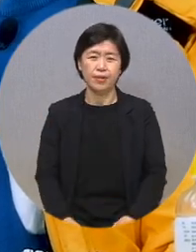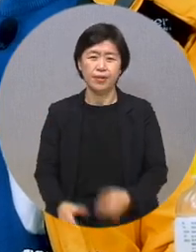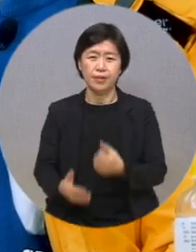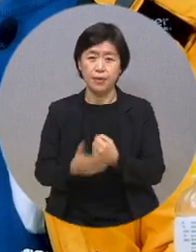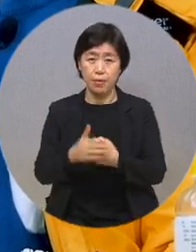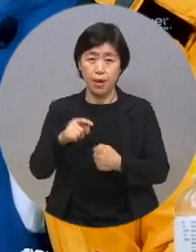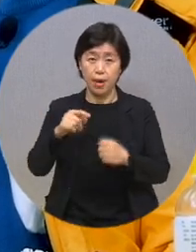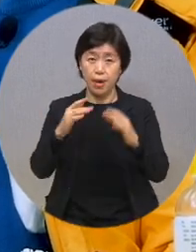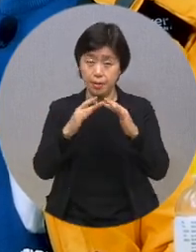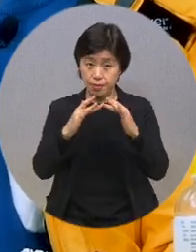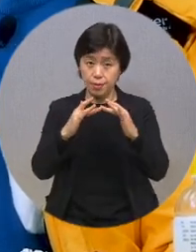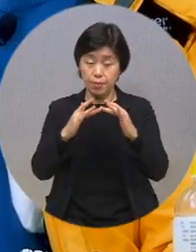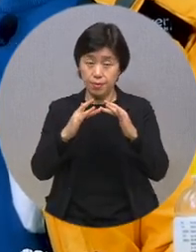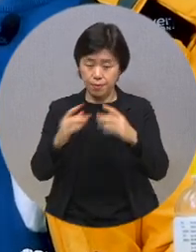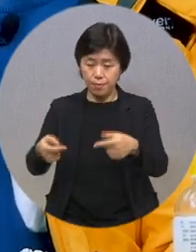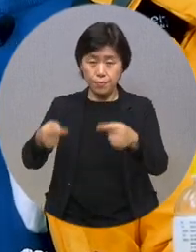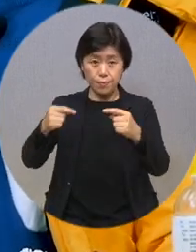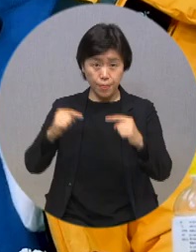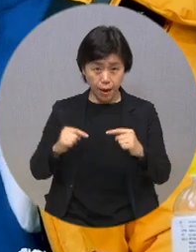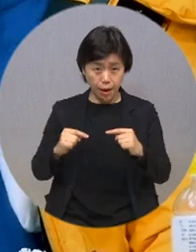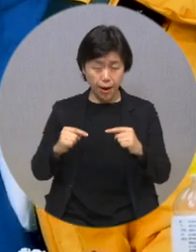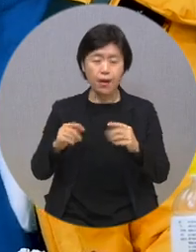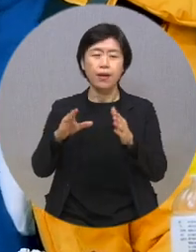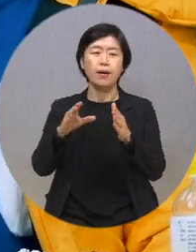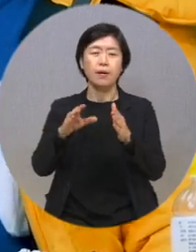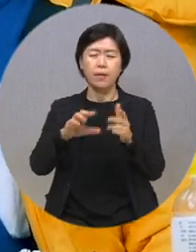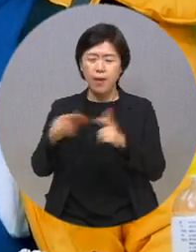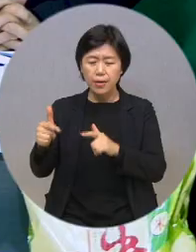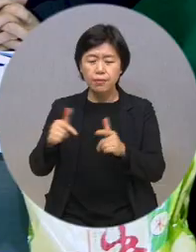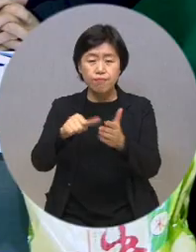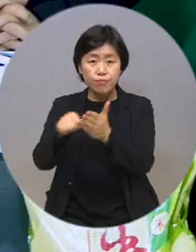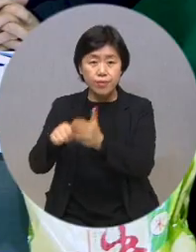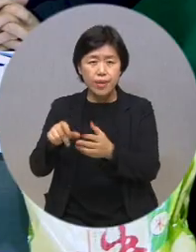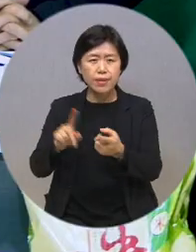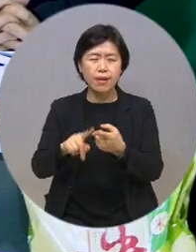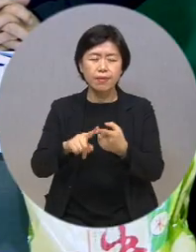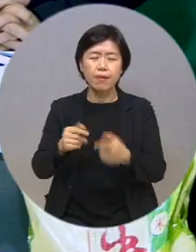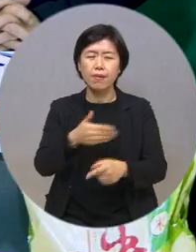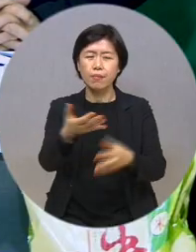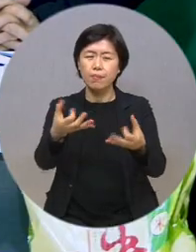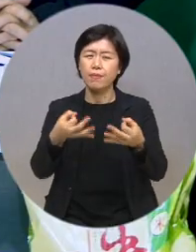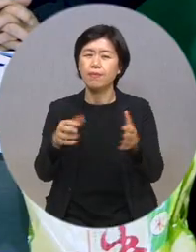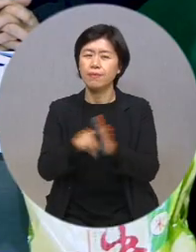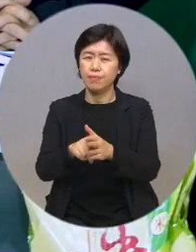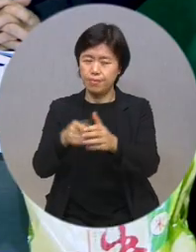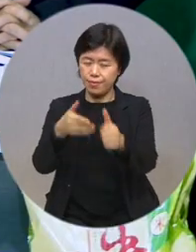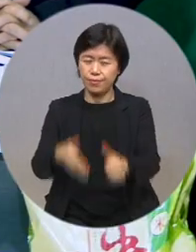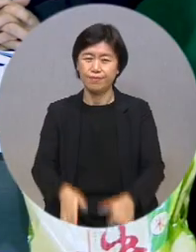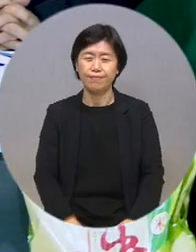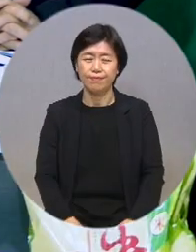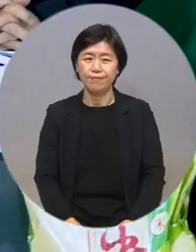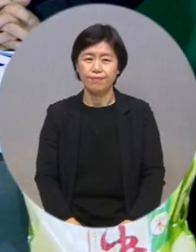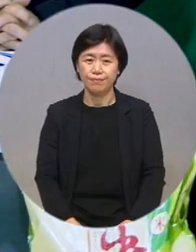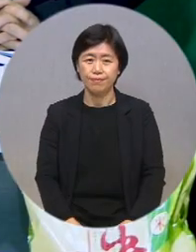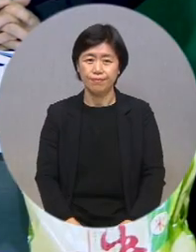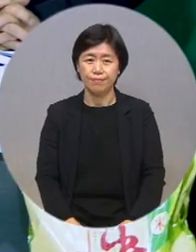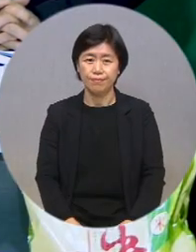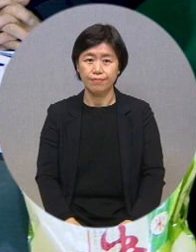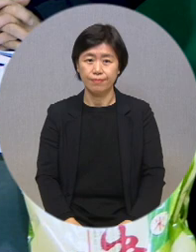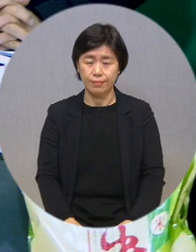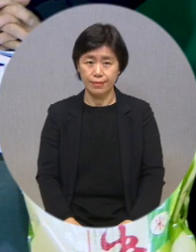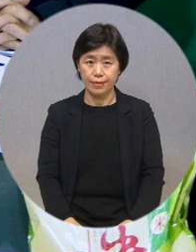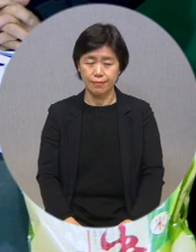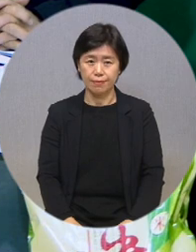제품은 안전하고 믿고 됩니다. 아유, 알겠습니다. 잘 되어있네. 그러니까 실수했다간 한